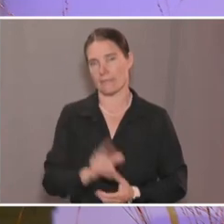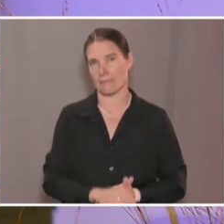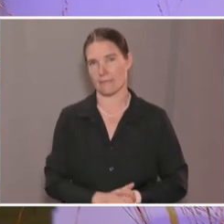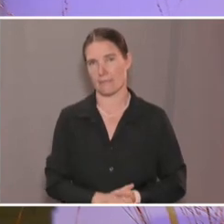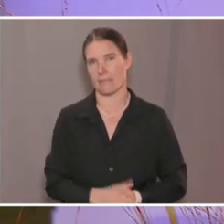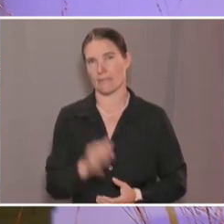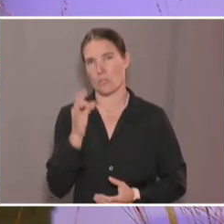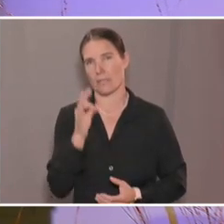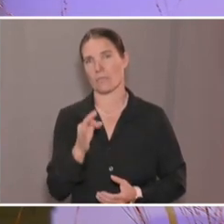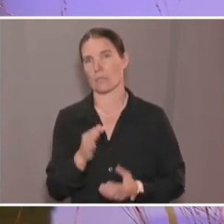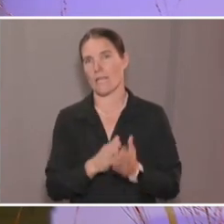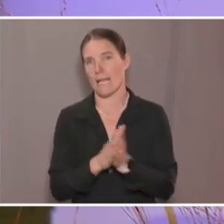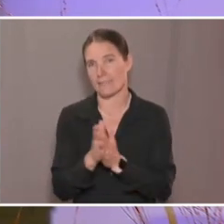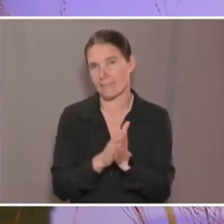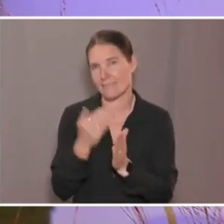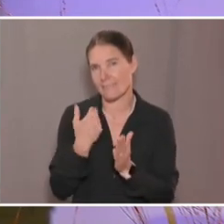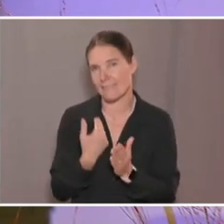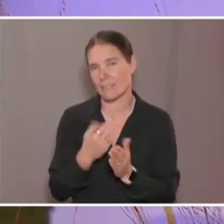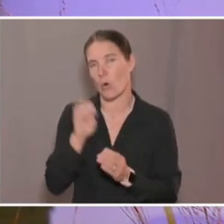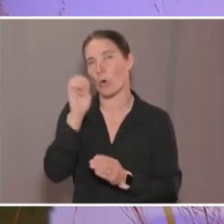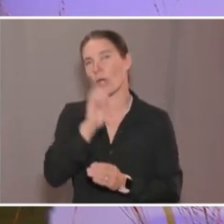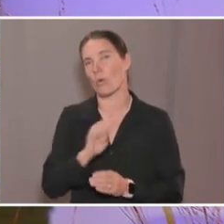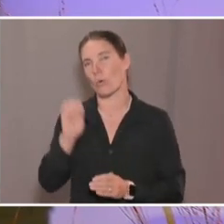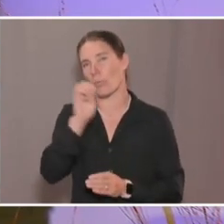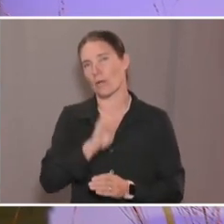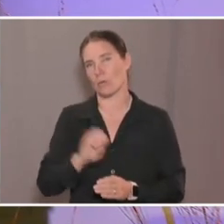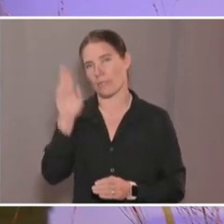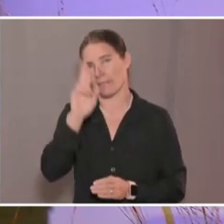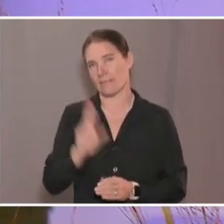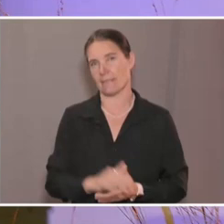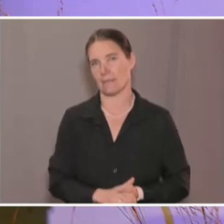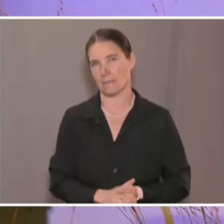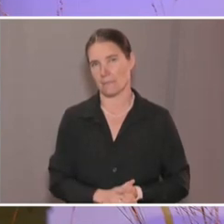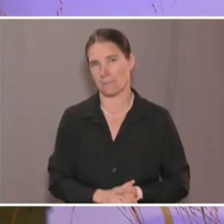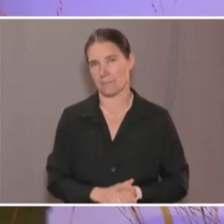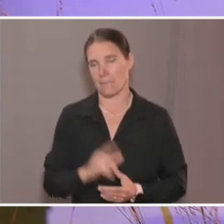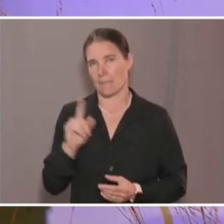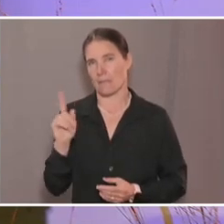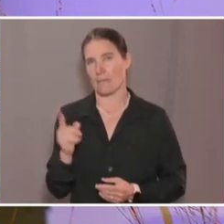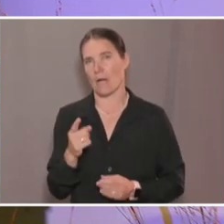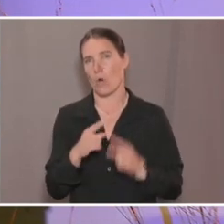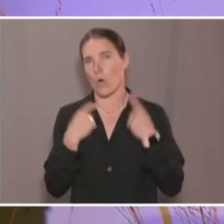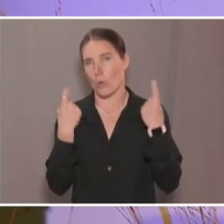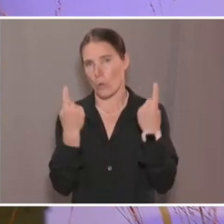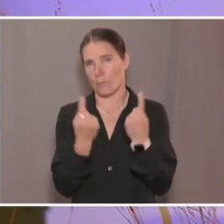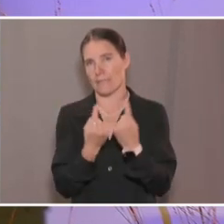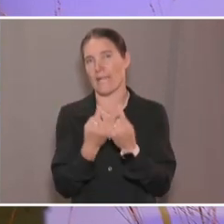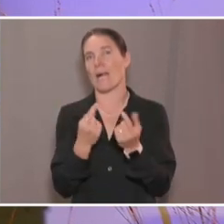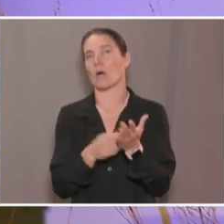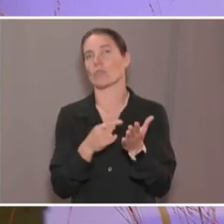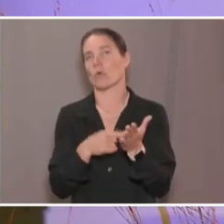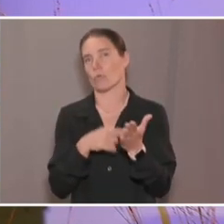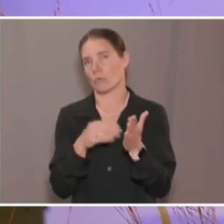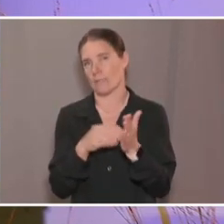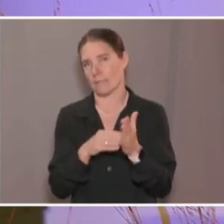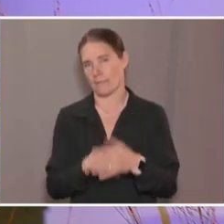hohe Attraktivität der Europa-Universität. Das bringt aber natürlich auch räumliche Herausforderungen mit